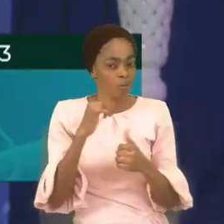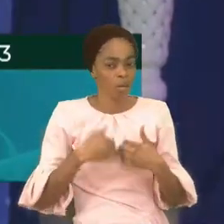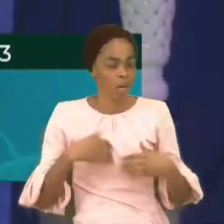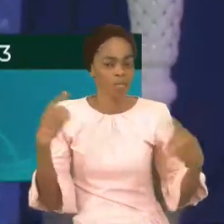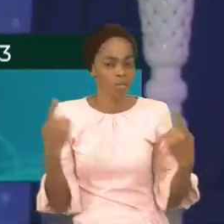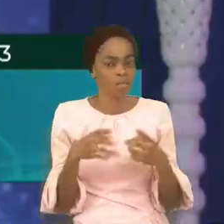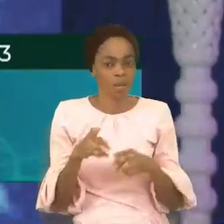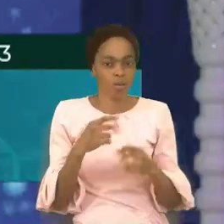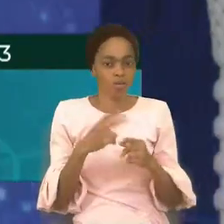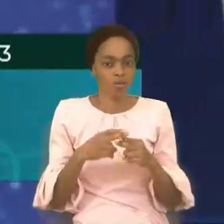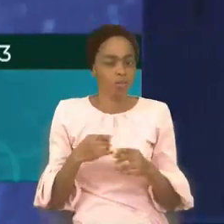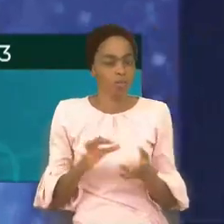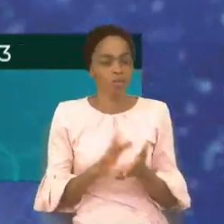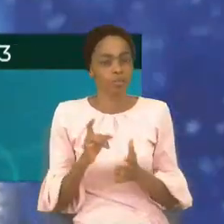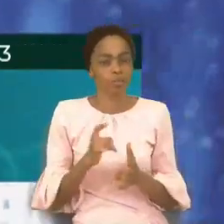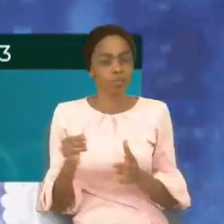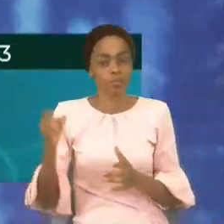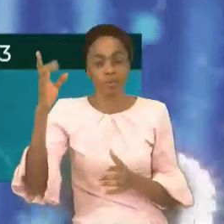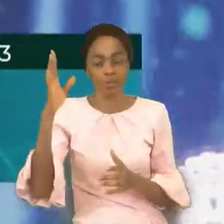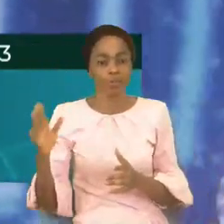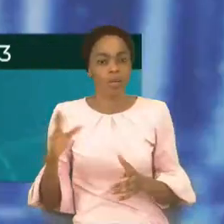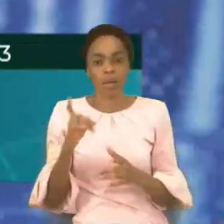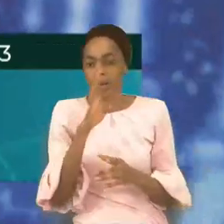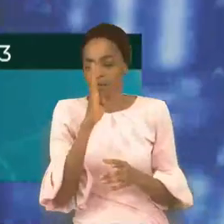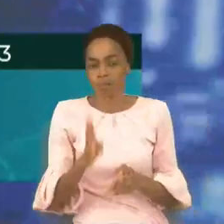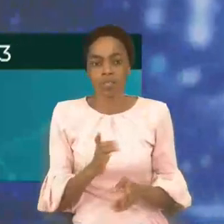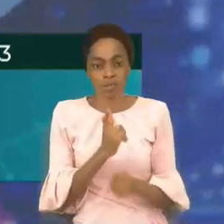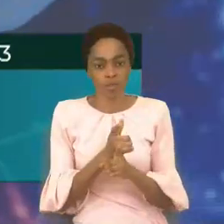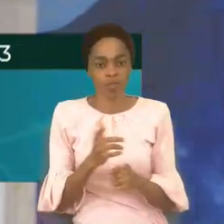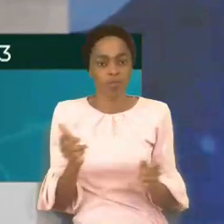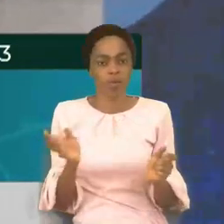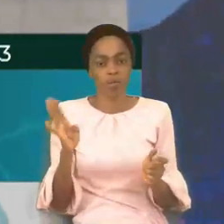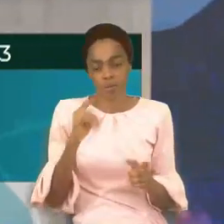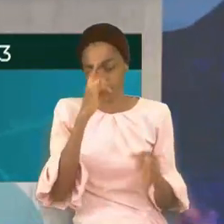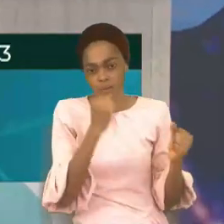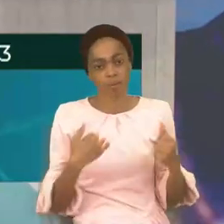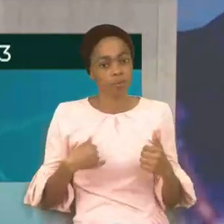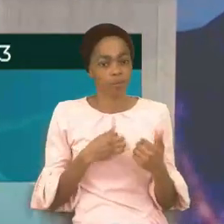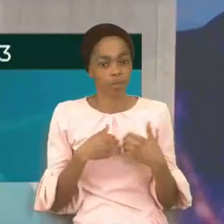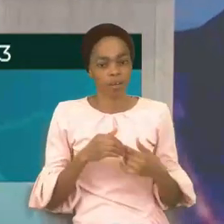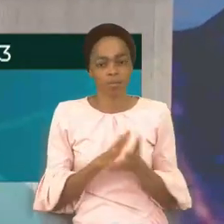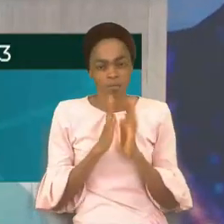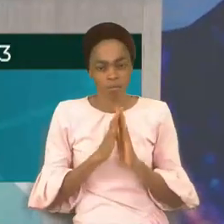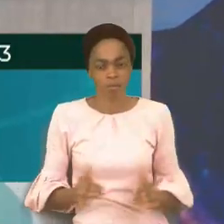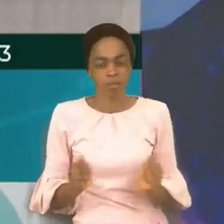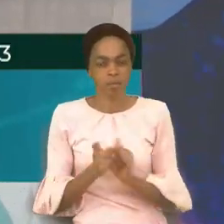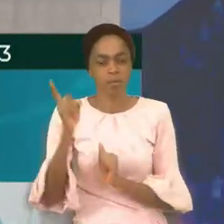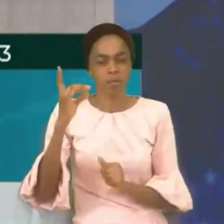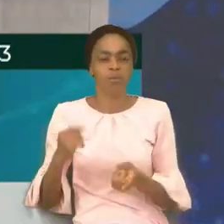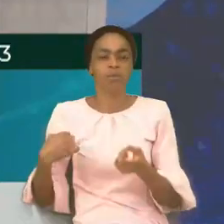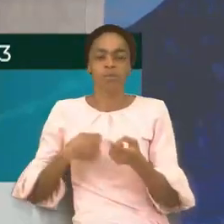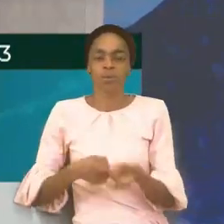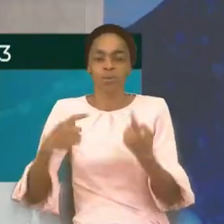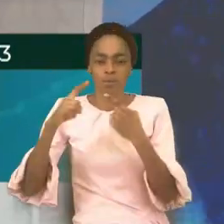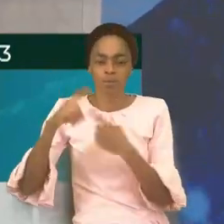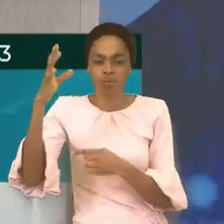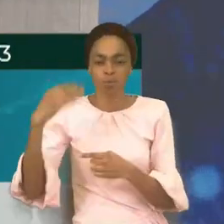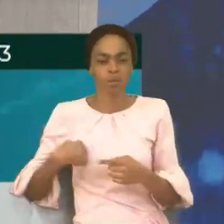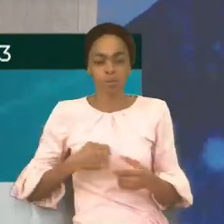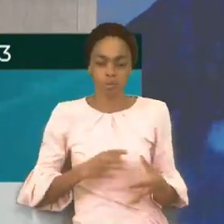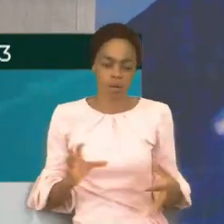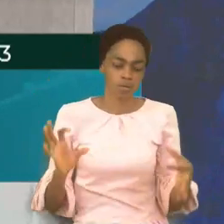Dieu. Étant justifiés par la foi, nous avons la paix avec Dieu. Nous venons à Dieu,